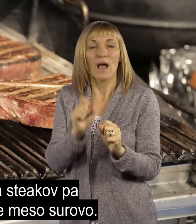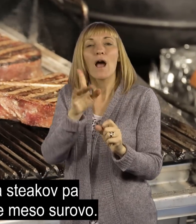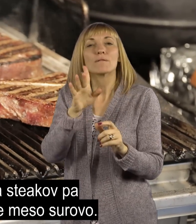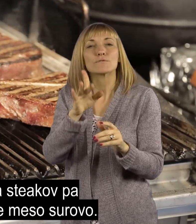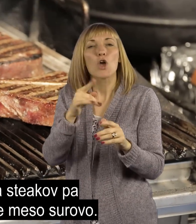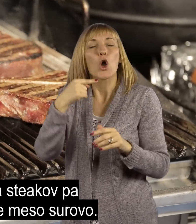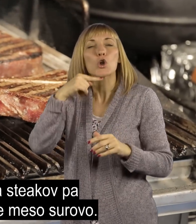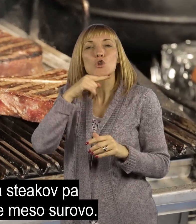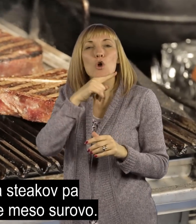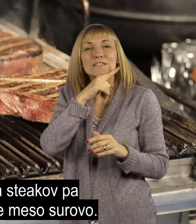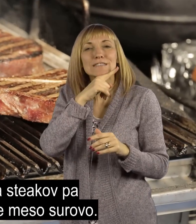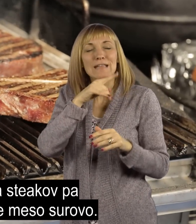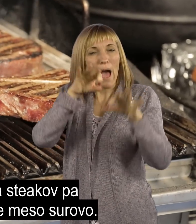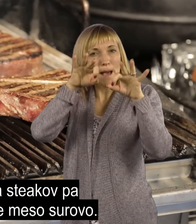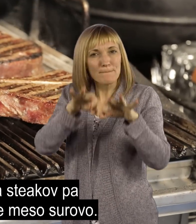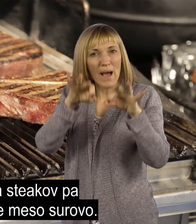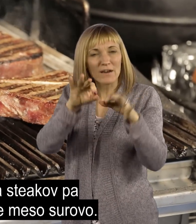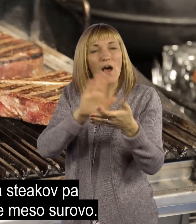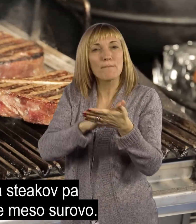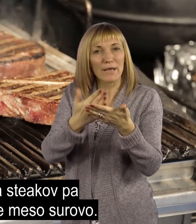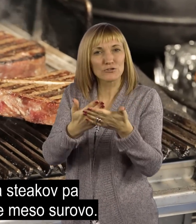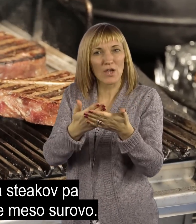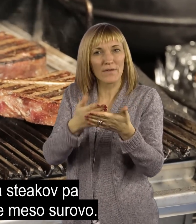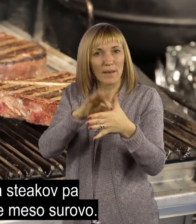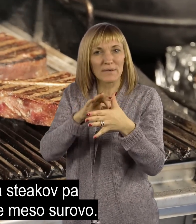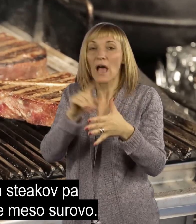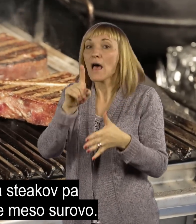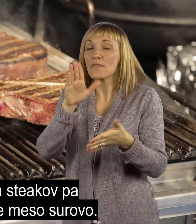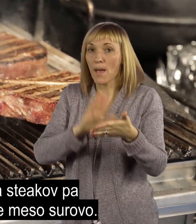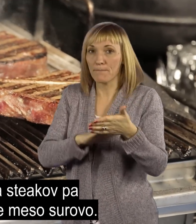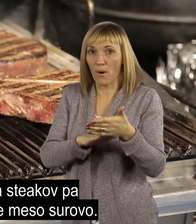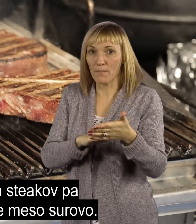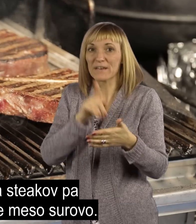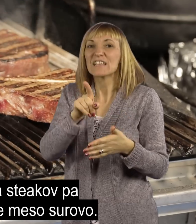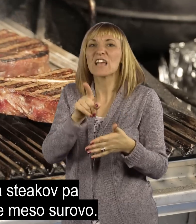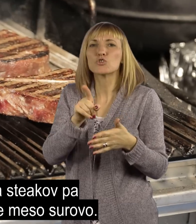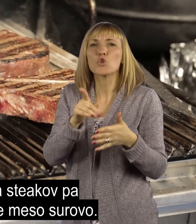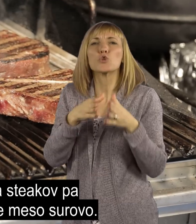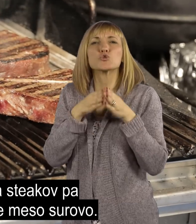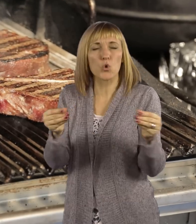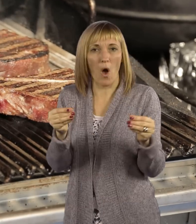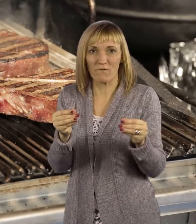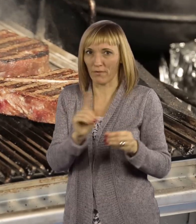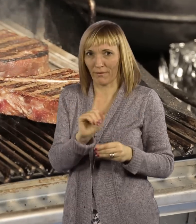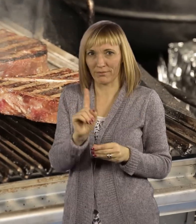Rožnate barve pečenja steku pa nikakor ne pomenijo, da je to meso surovo.